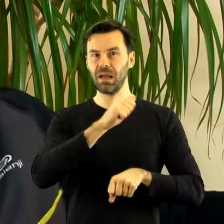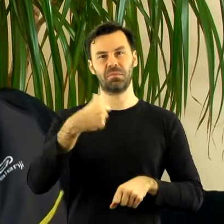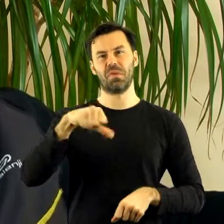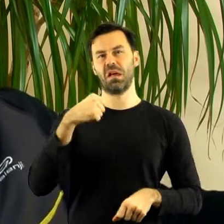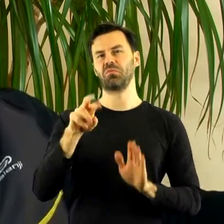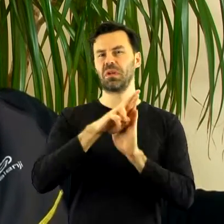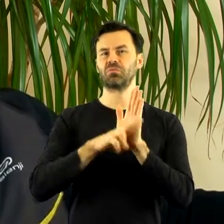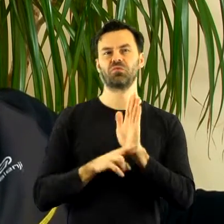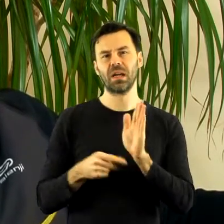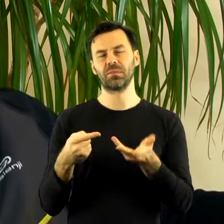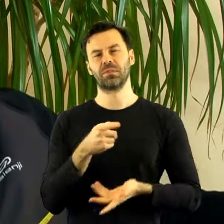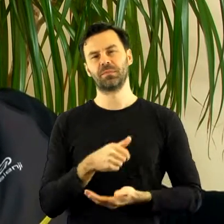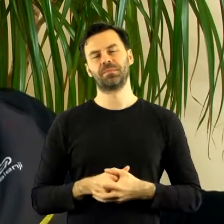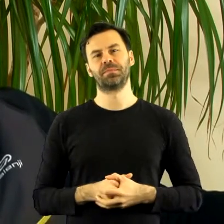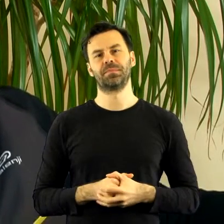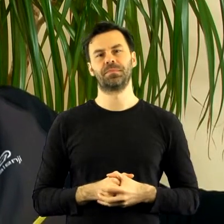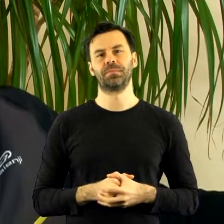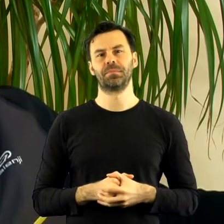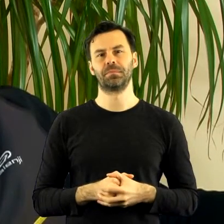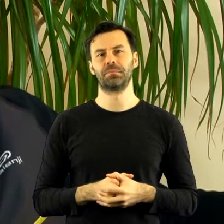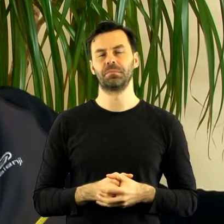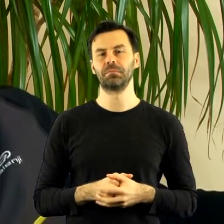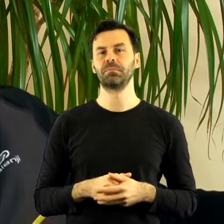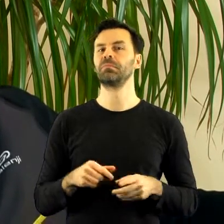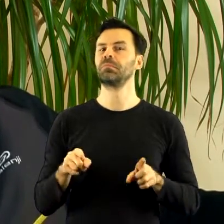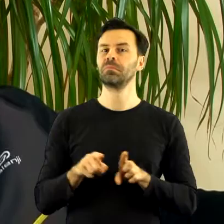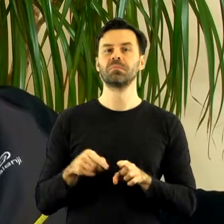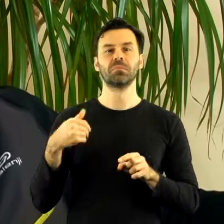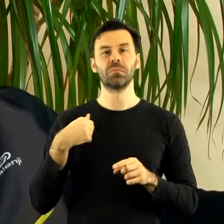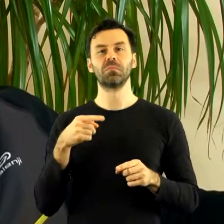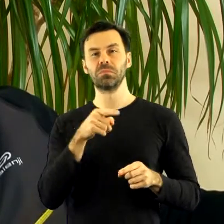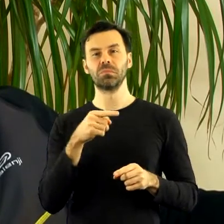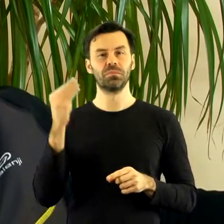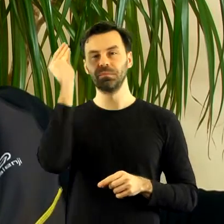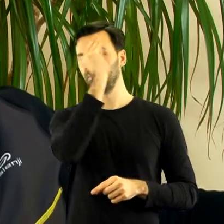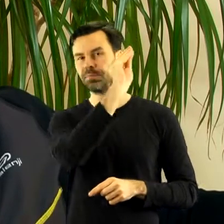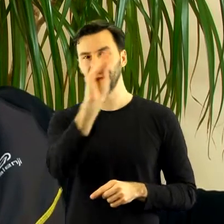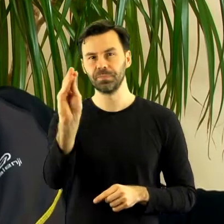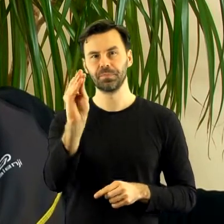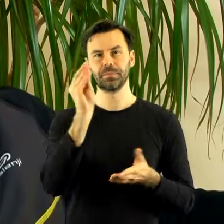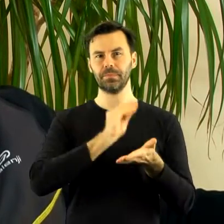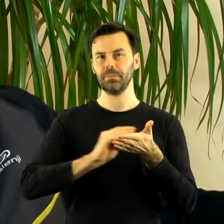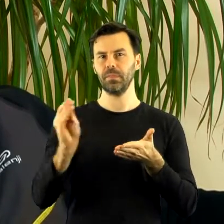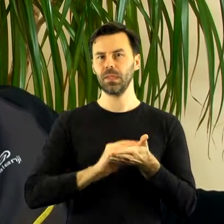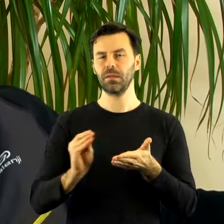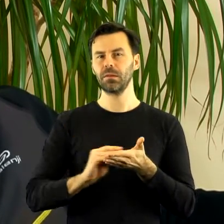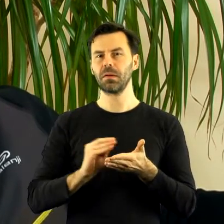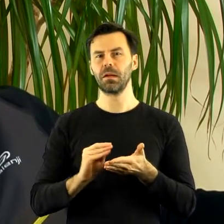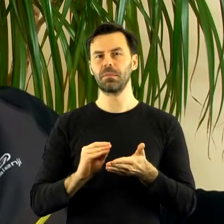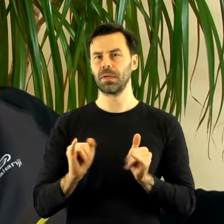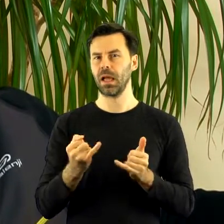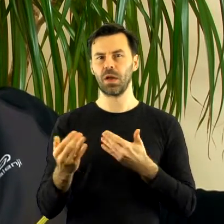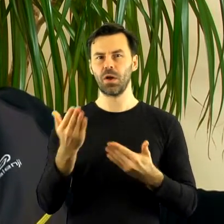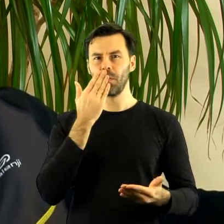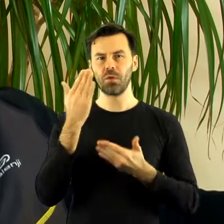niedociągnięcia w tworzeniu przepisów prawa miejscowego. Zwróciłem również uwagę szeroko, opisując, na czym